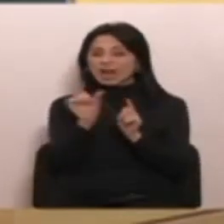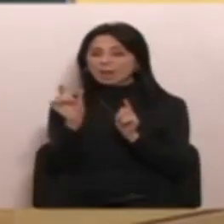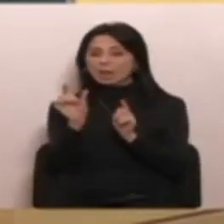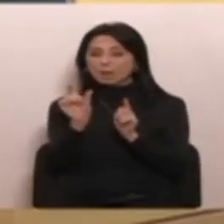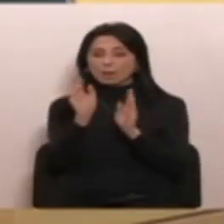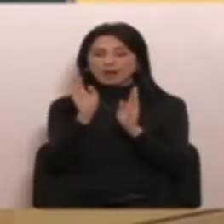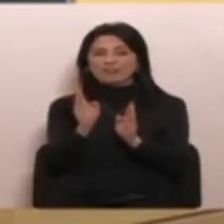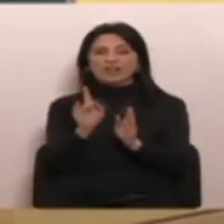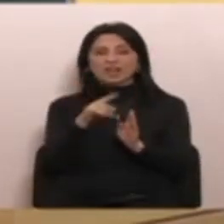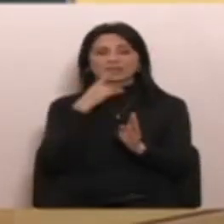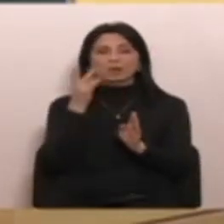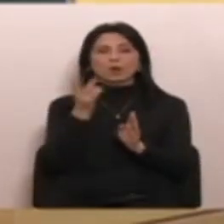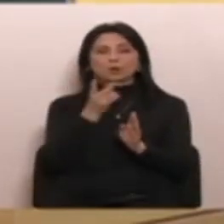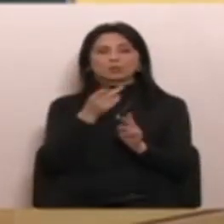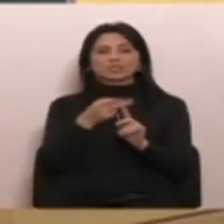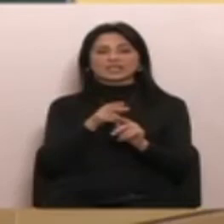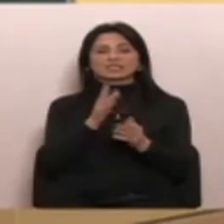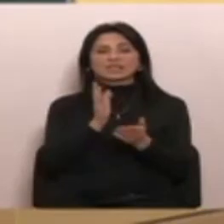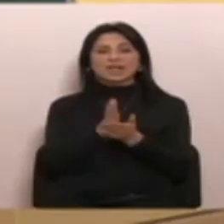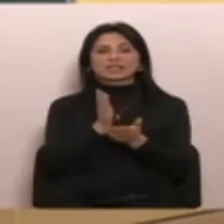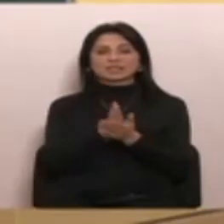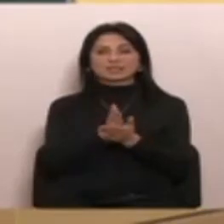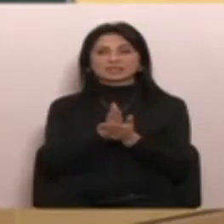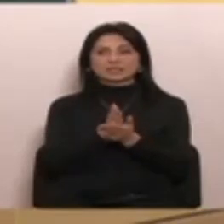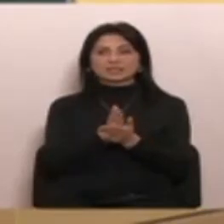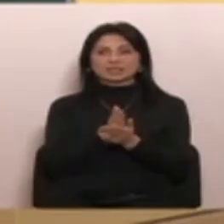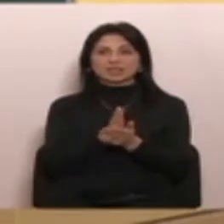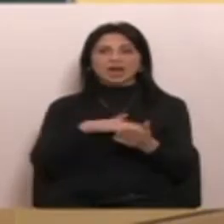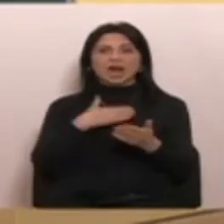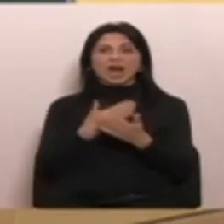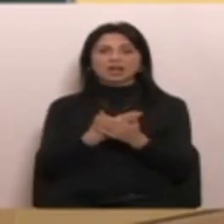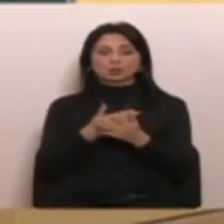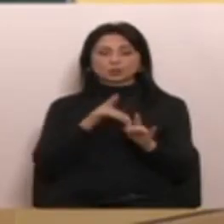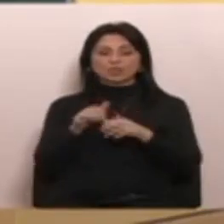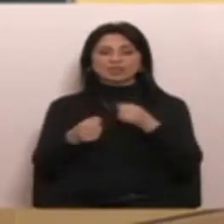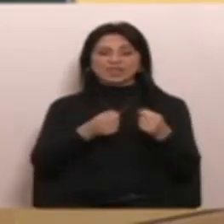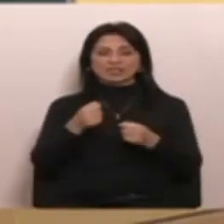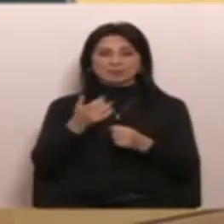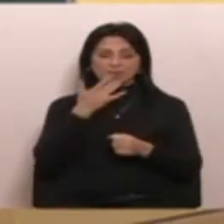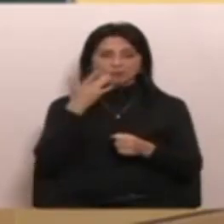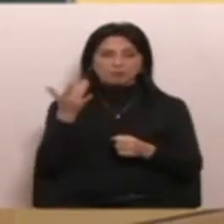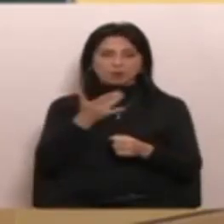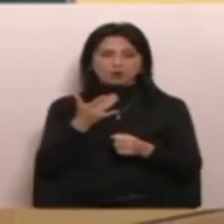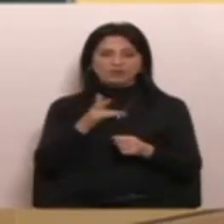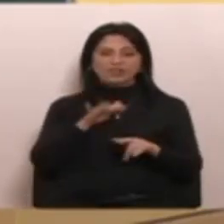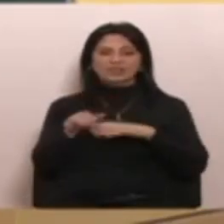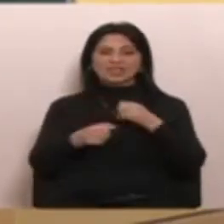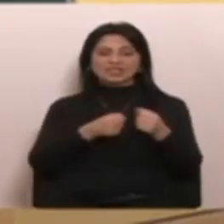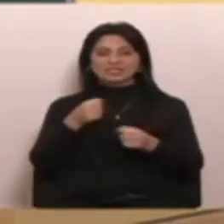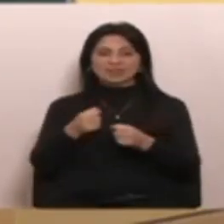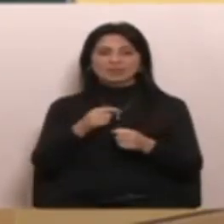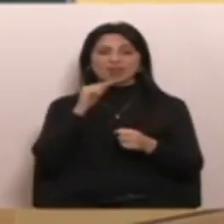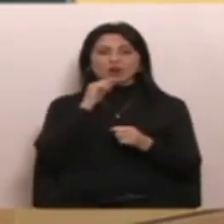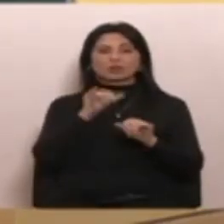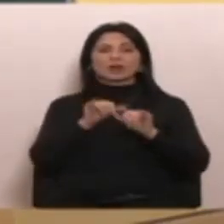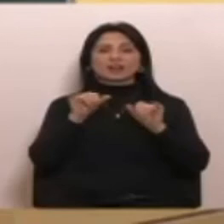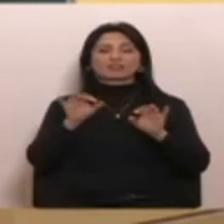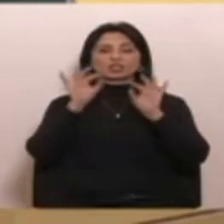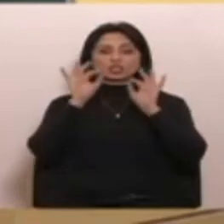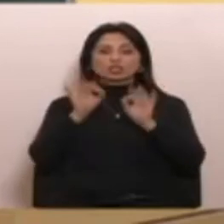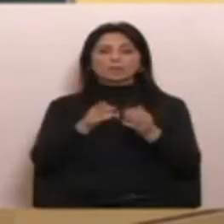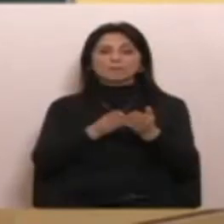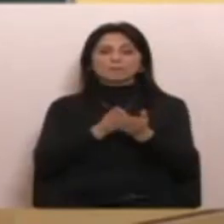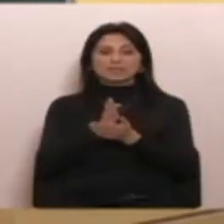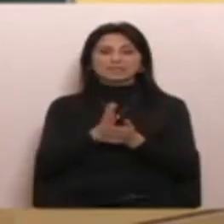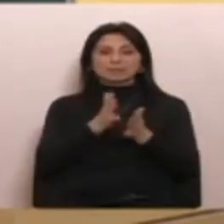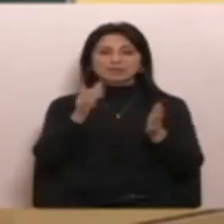რა თქმა უნდა, ეს არის პროაქტიური დასაქმების პოლიტიკა, დასაქმება და ეკონომიკის განვითარება სწორედ იმ მიზნით, რომ